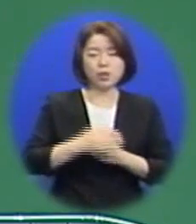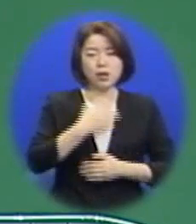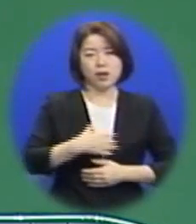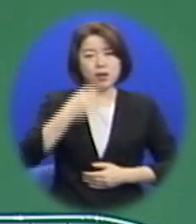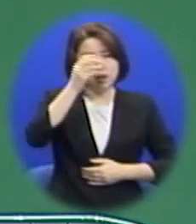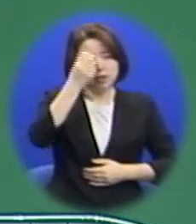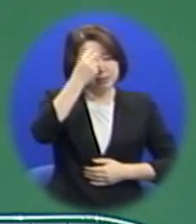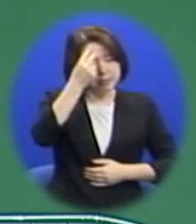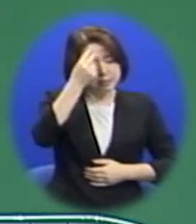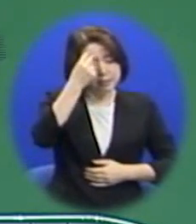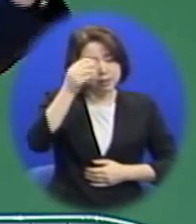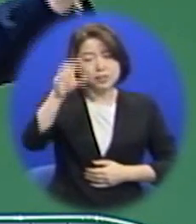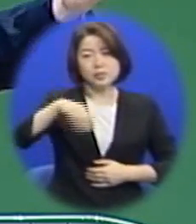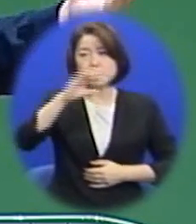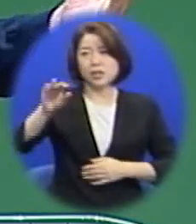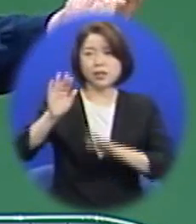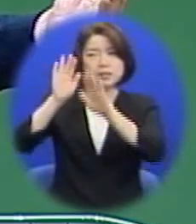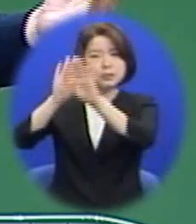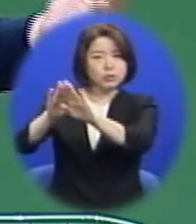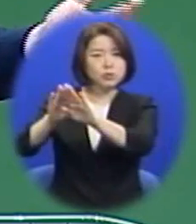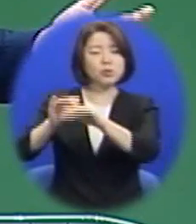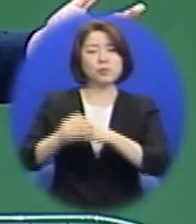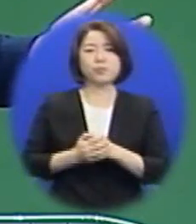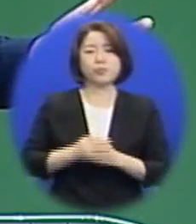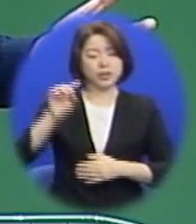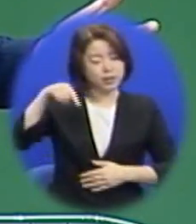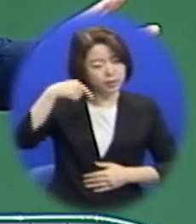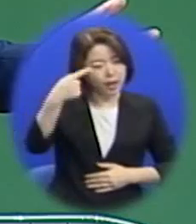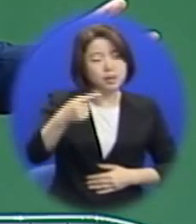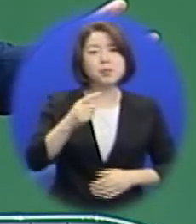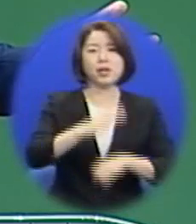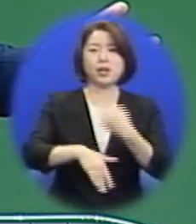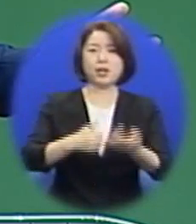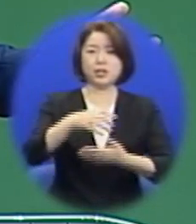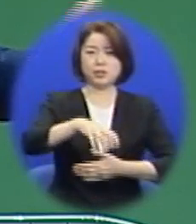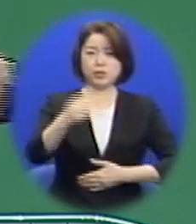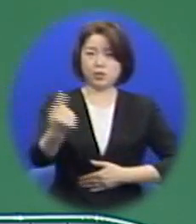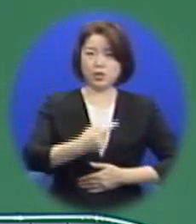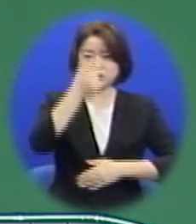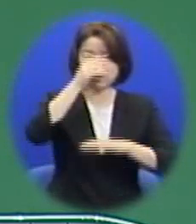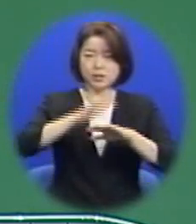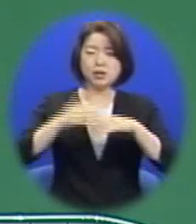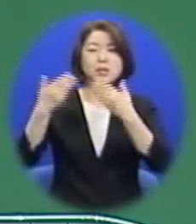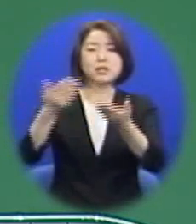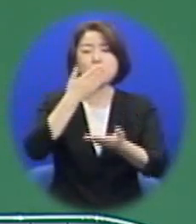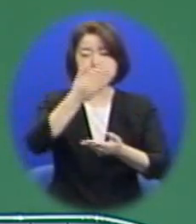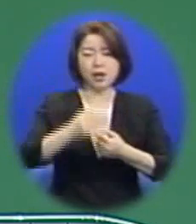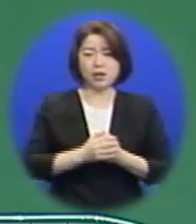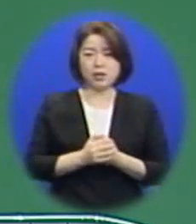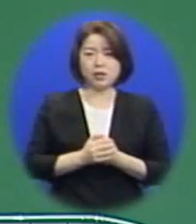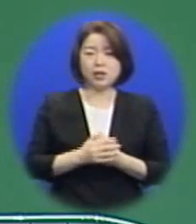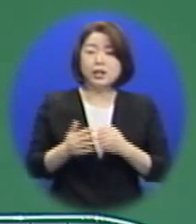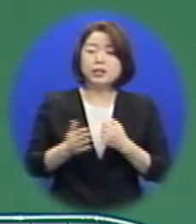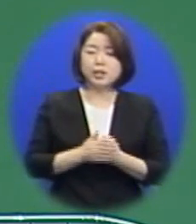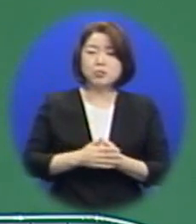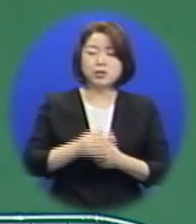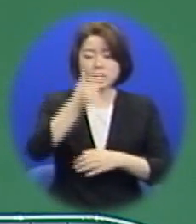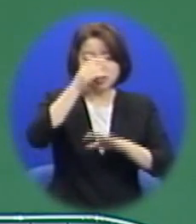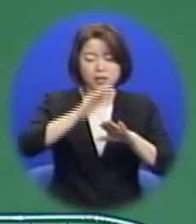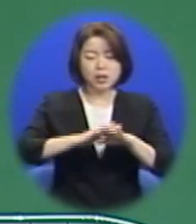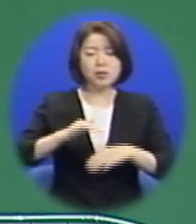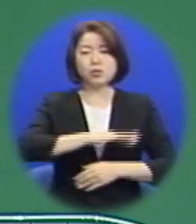박고 그리고 난 다음에 하나님께 나와서 예배하게 되는 것입니다. 그래서 예배는 우리의 삶을 바꾸는 것입니다.